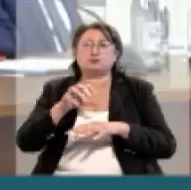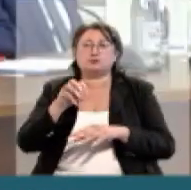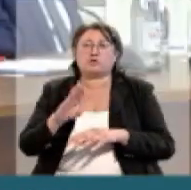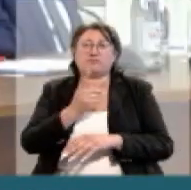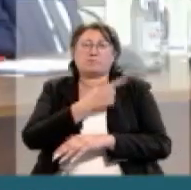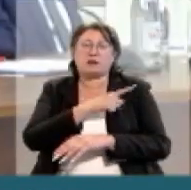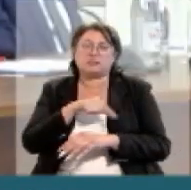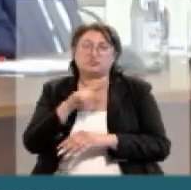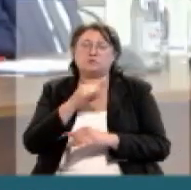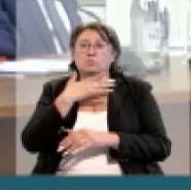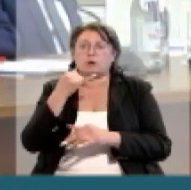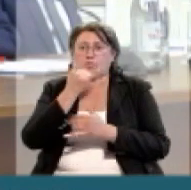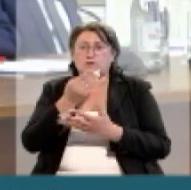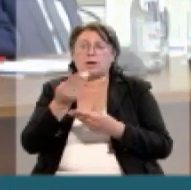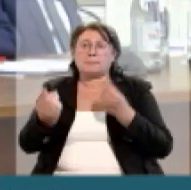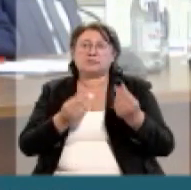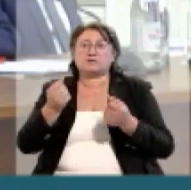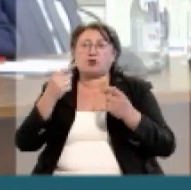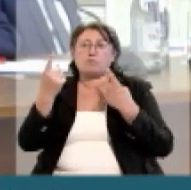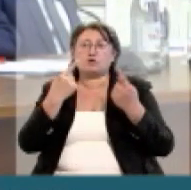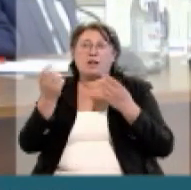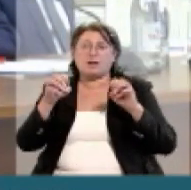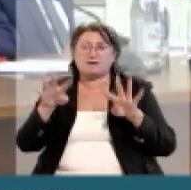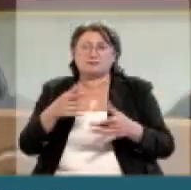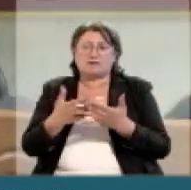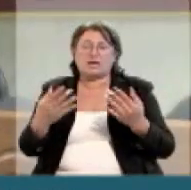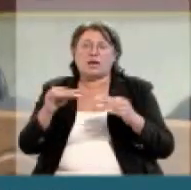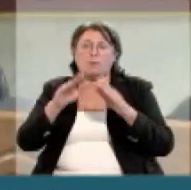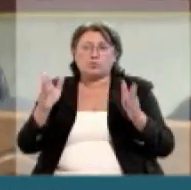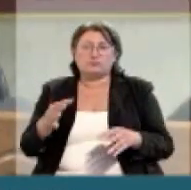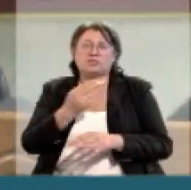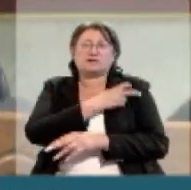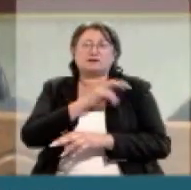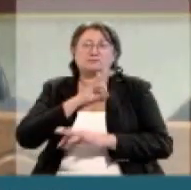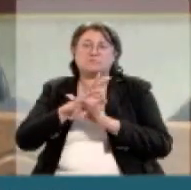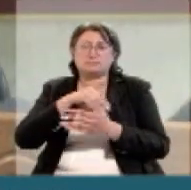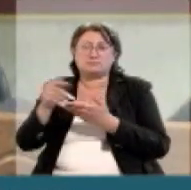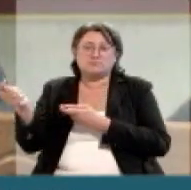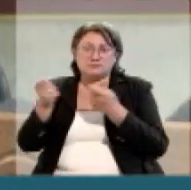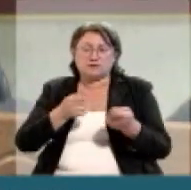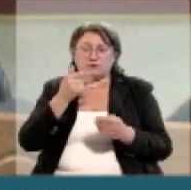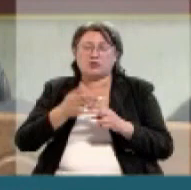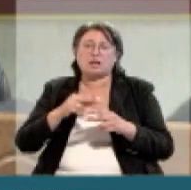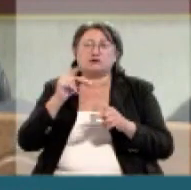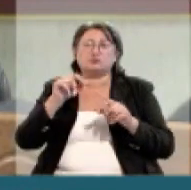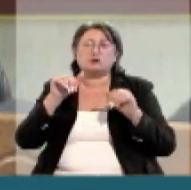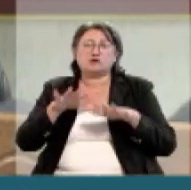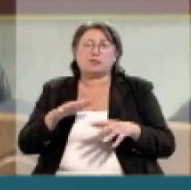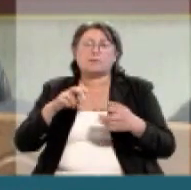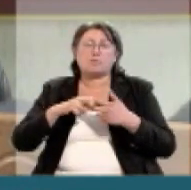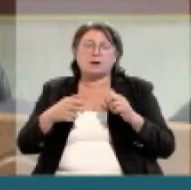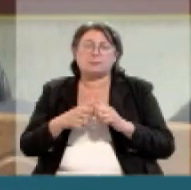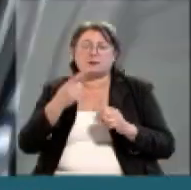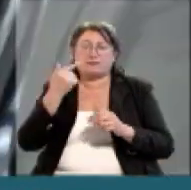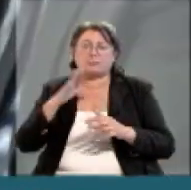есепшоты бұғатталған. Қазір көбісі коммуналдық қызмет, құрал жабдық, дәрі-дәрмек ақысын өтей алмай отыр. Мәселенің шешімі ретінде жақында